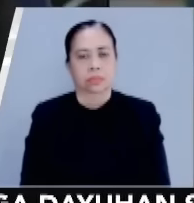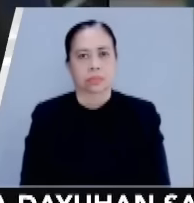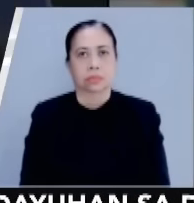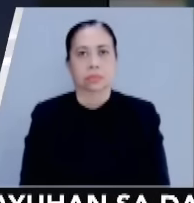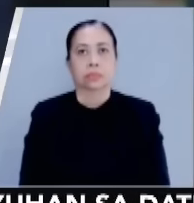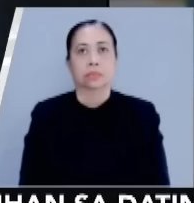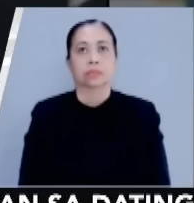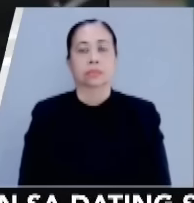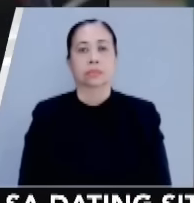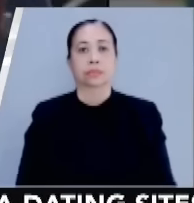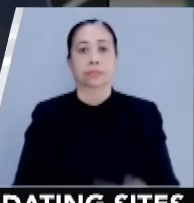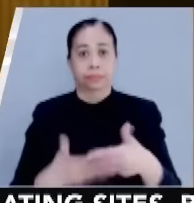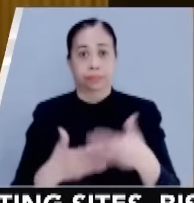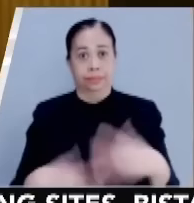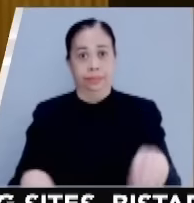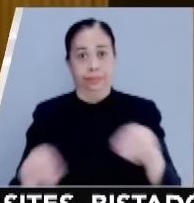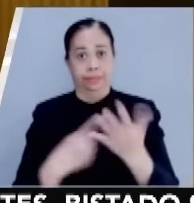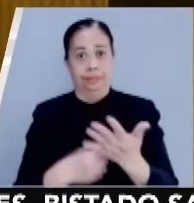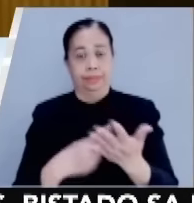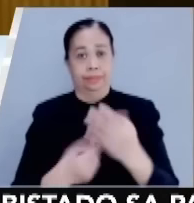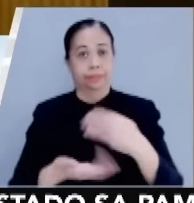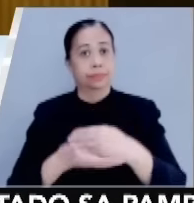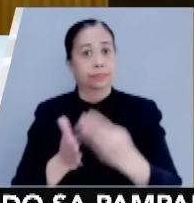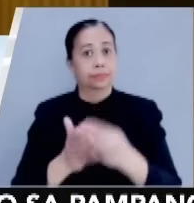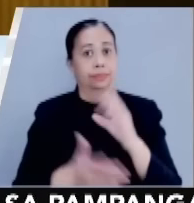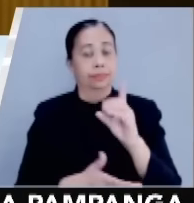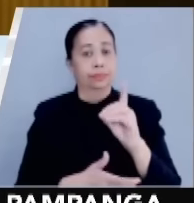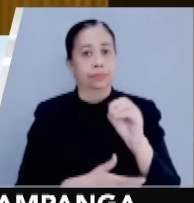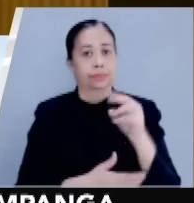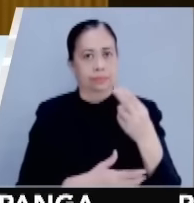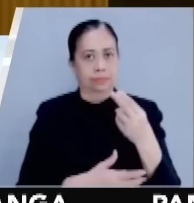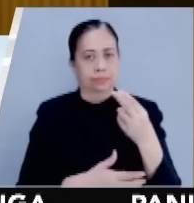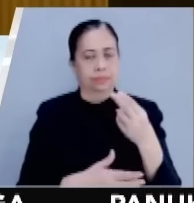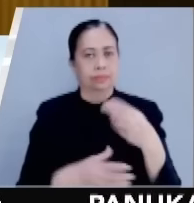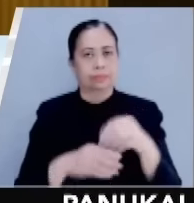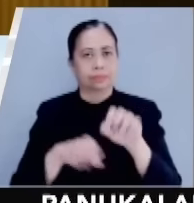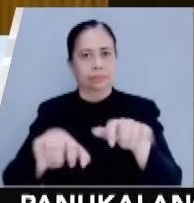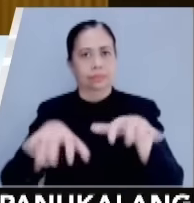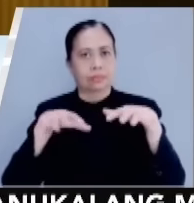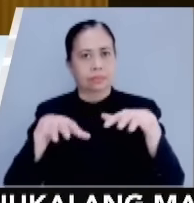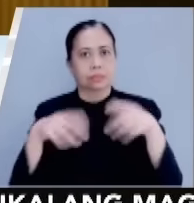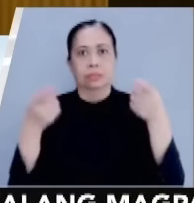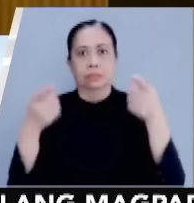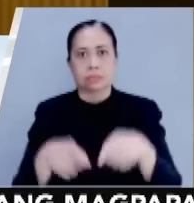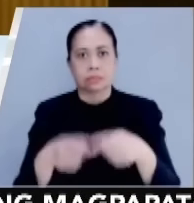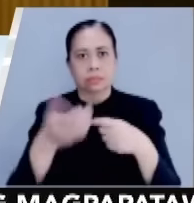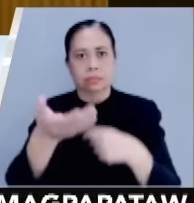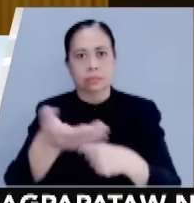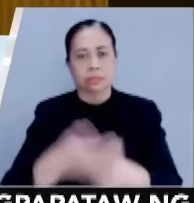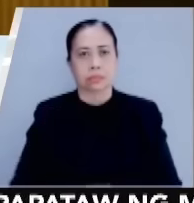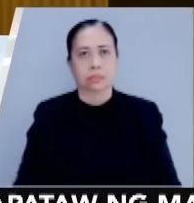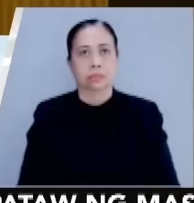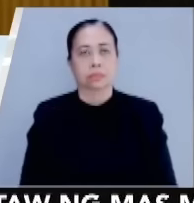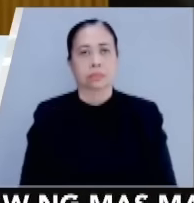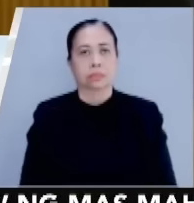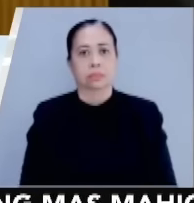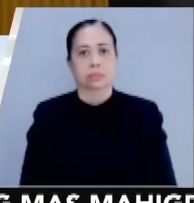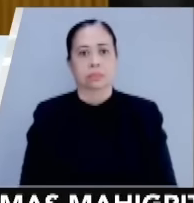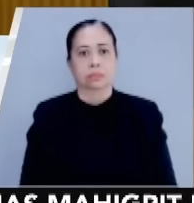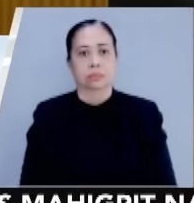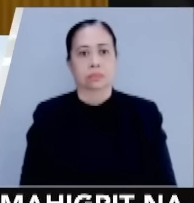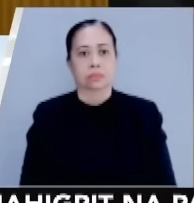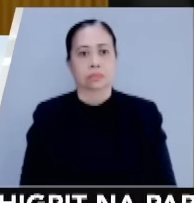Patapos na ang deliberasyon sa budget ng Department of Health sa plenaryo ng Kamara nang mangyari ito. Mr. Speaker, we join the minority in